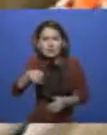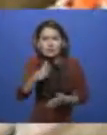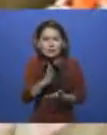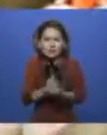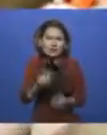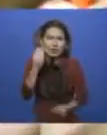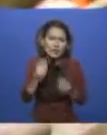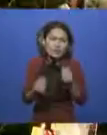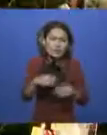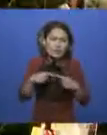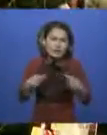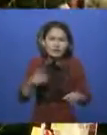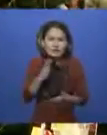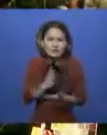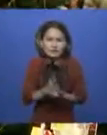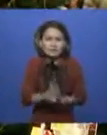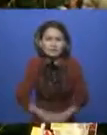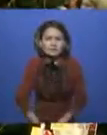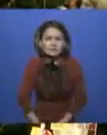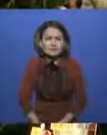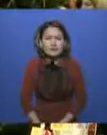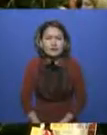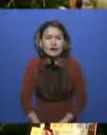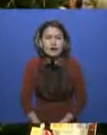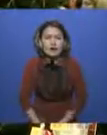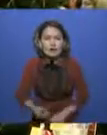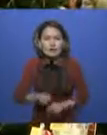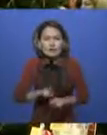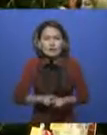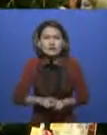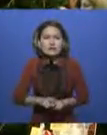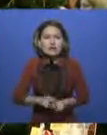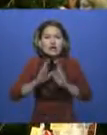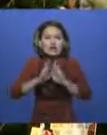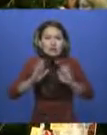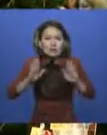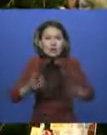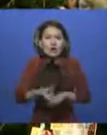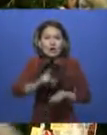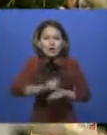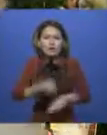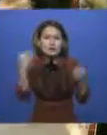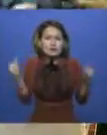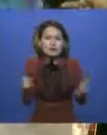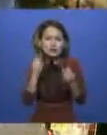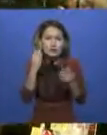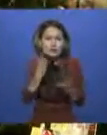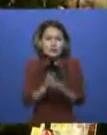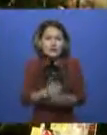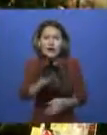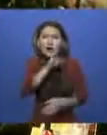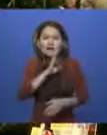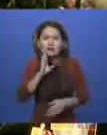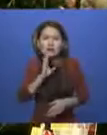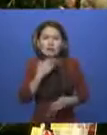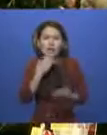жүрмін әлде де қараймын тағы. Деле сделана. Жәрменке хендмейд пен айналысушылар үшін өз өнімдерін таныстыруға зор мүмкіндік. Қыздар әрбір